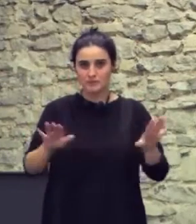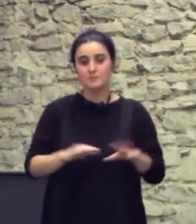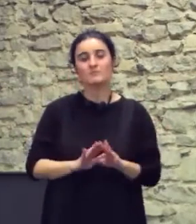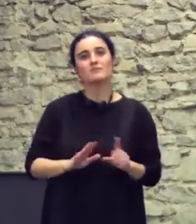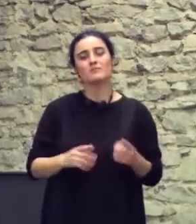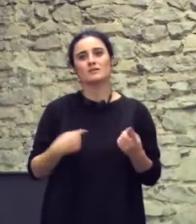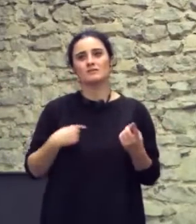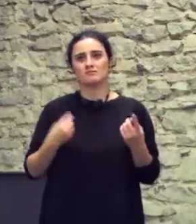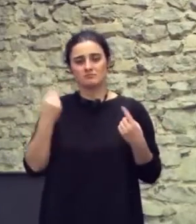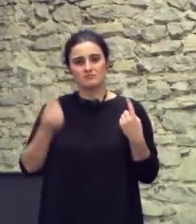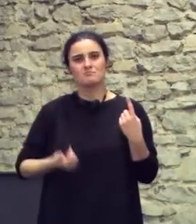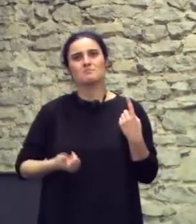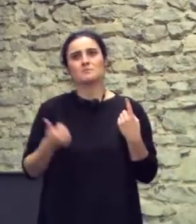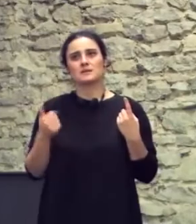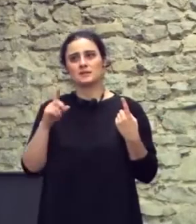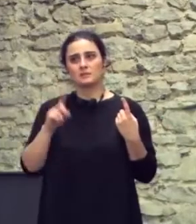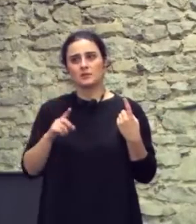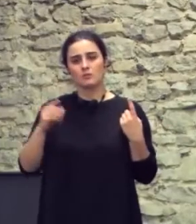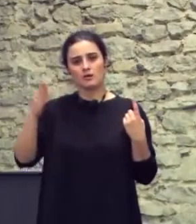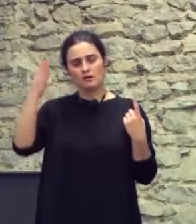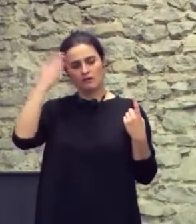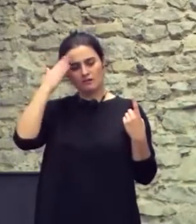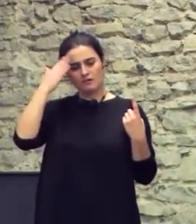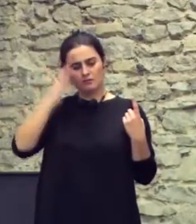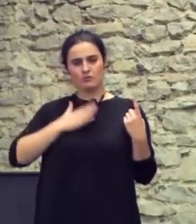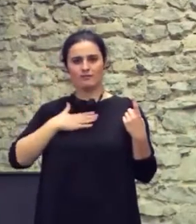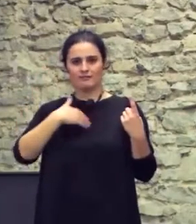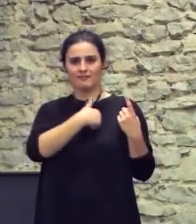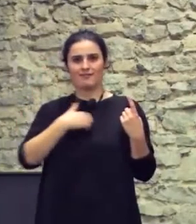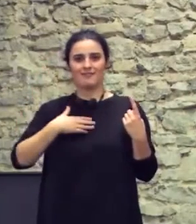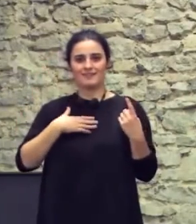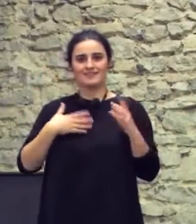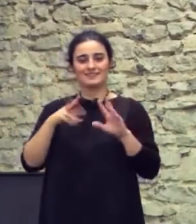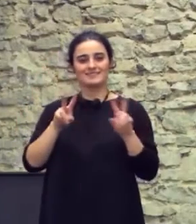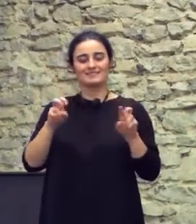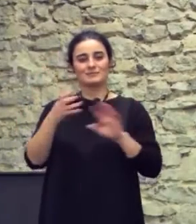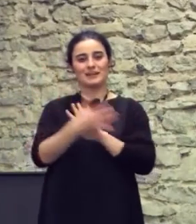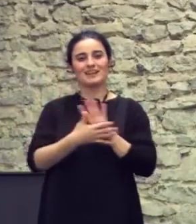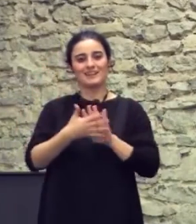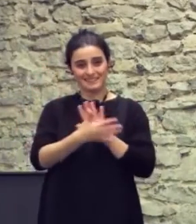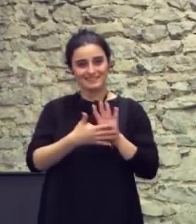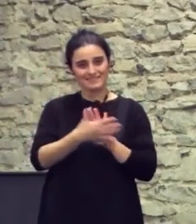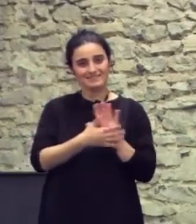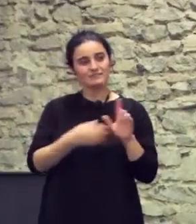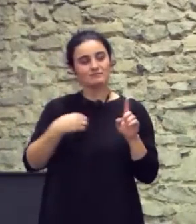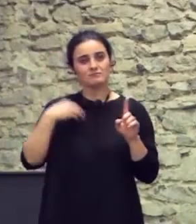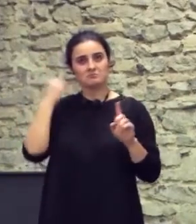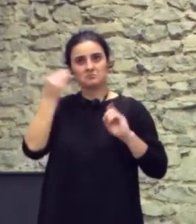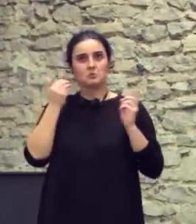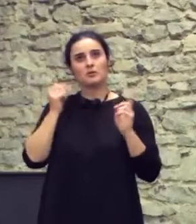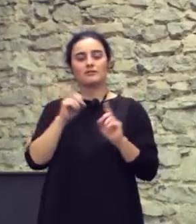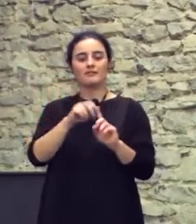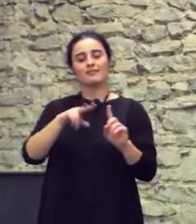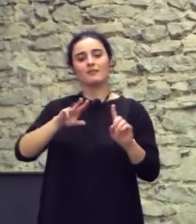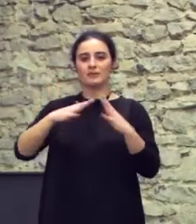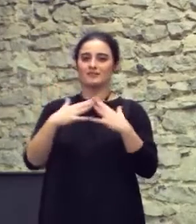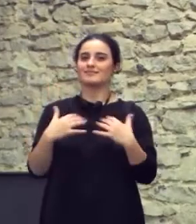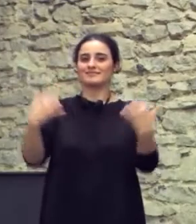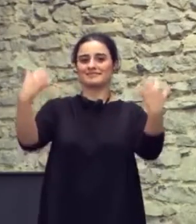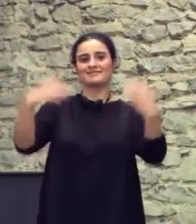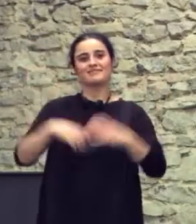baina gehien bat, uste dut, eldu hori tokatzen zaigun papela bulina hitz egiten dugunean da, edo elduak gara espektadoreak, edo